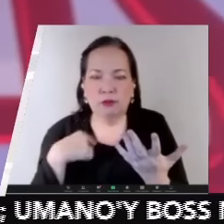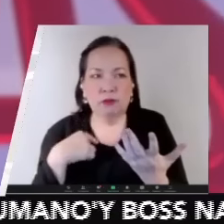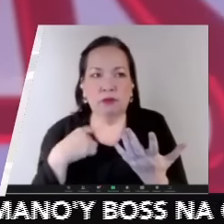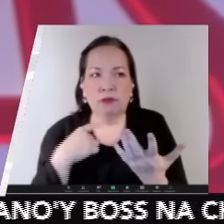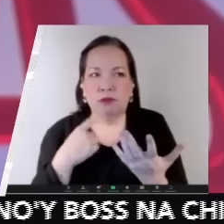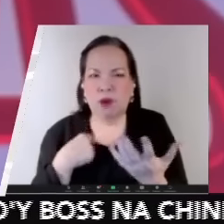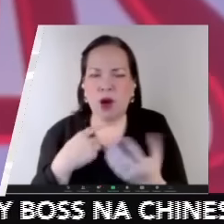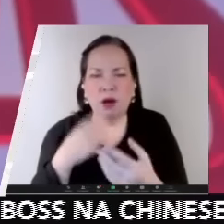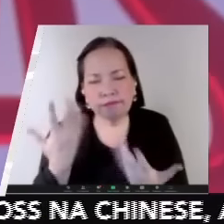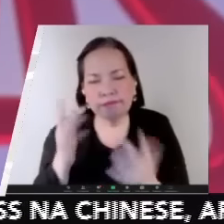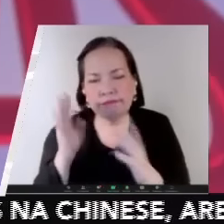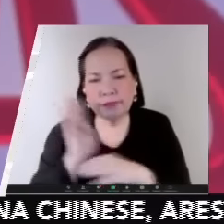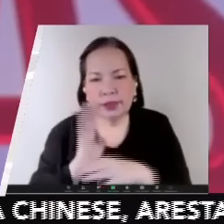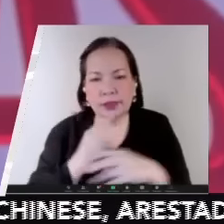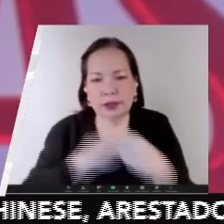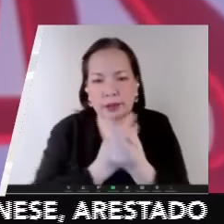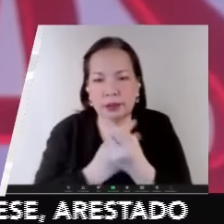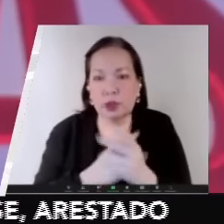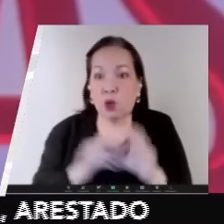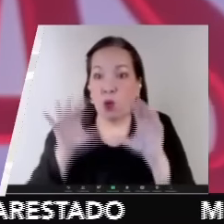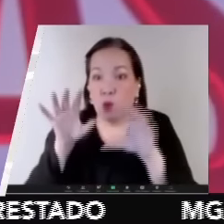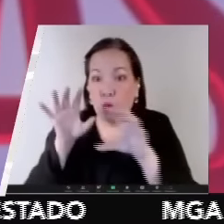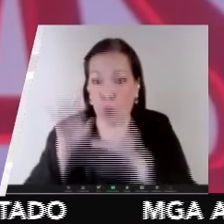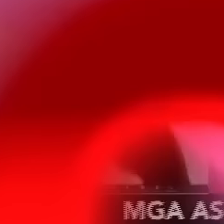boss ng kumpanya. Nakatutok si John Consulta.